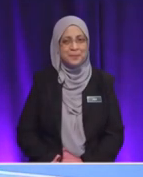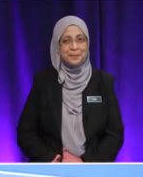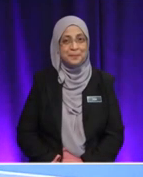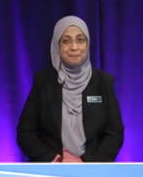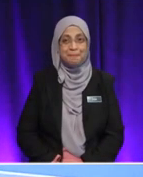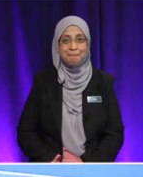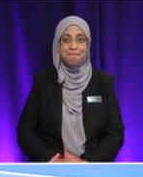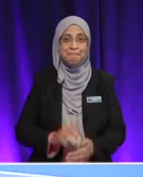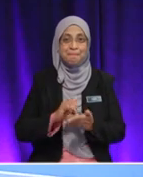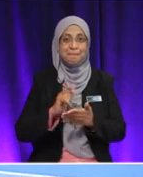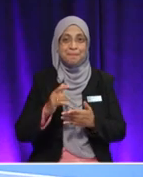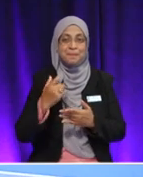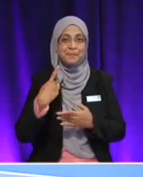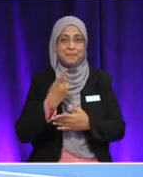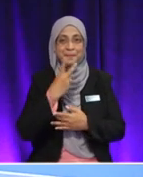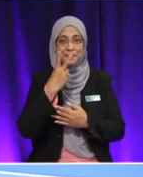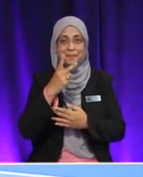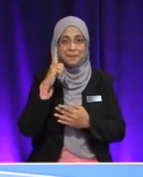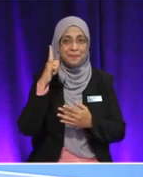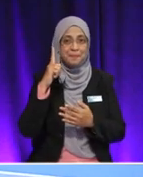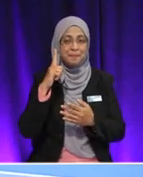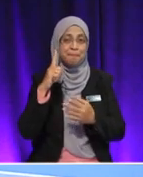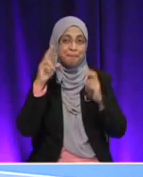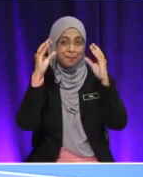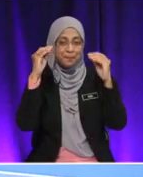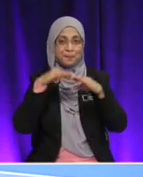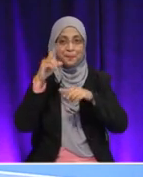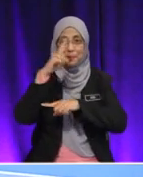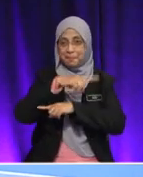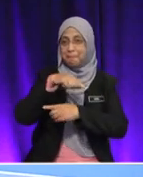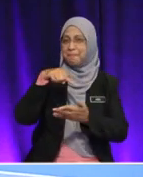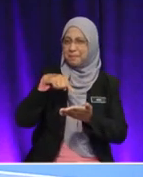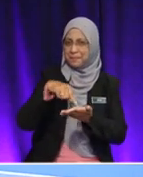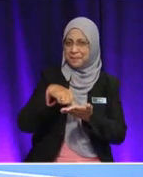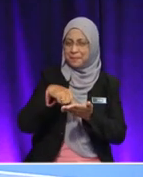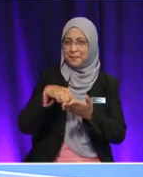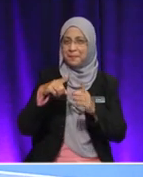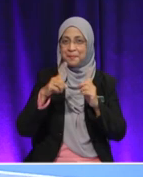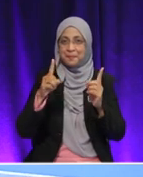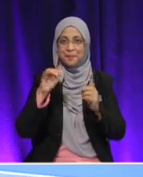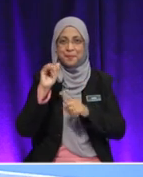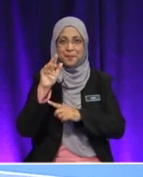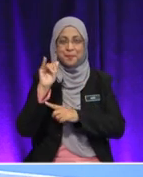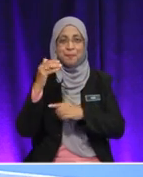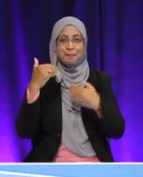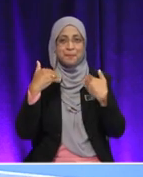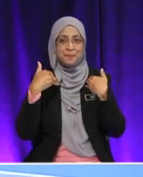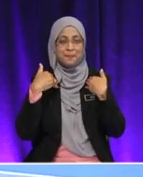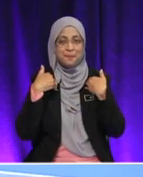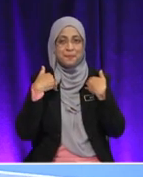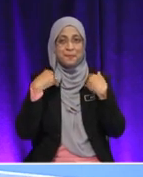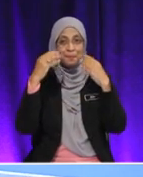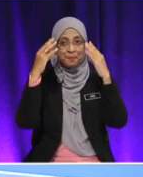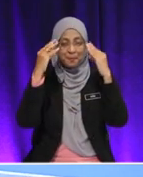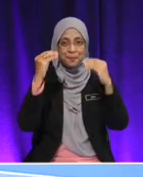itu dia kita telah menyaksikan profag guru bagi guru penyampai kita pada hari ini tapi Yuyu dan juga cegusomu tidak berdua tetapi